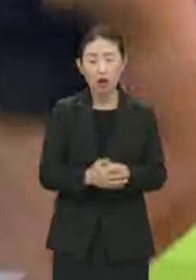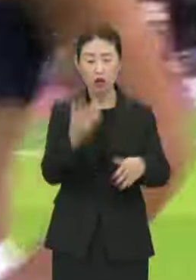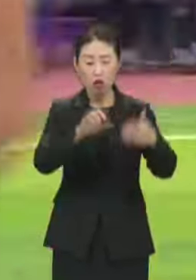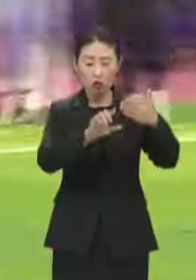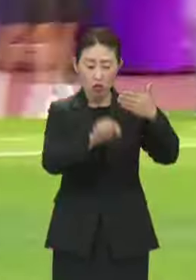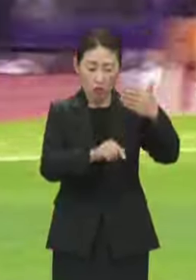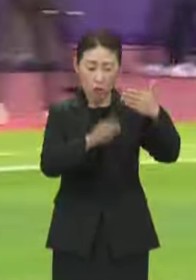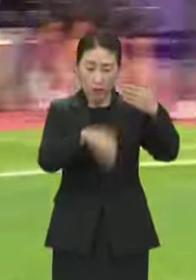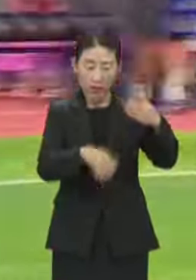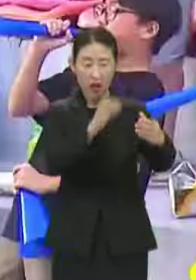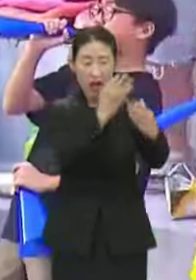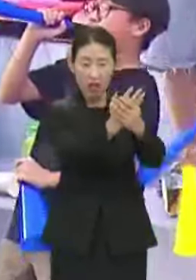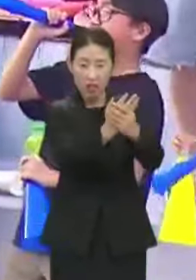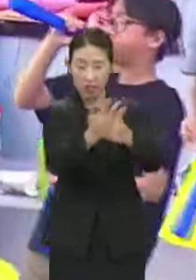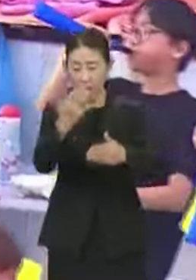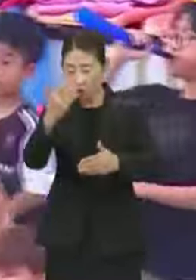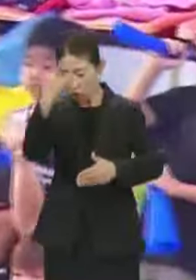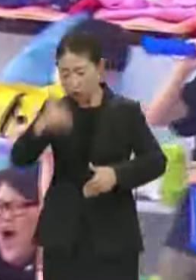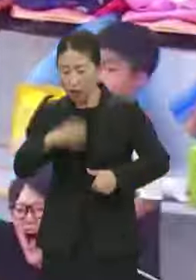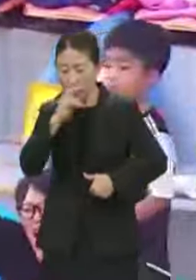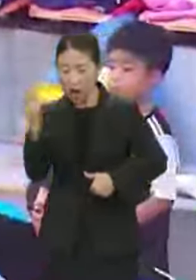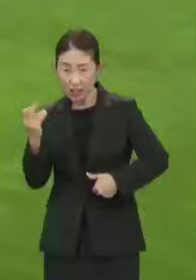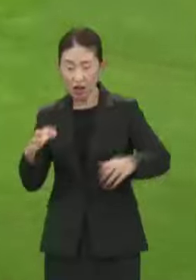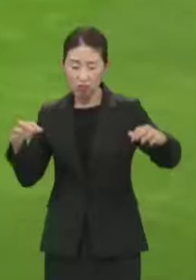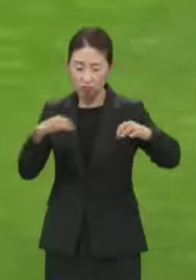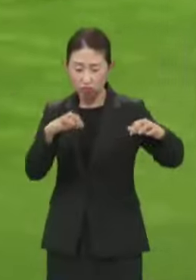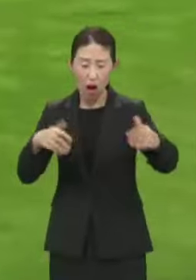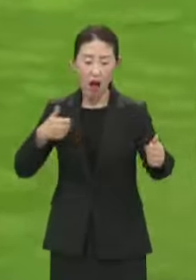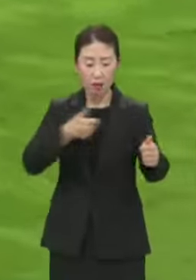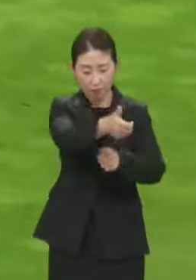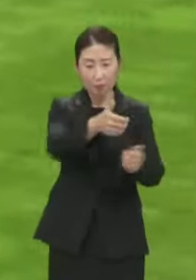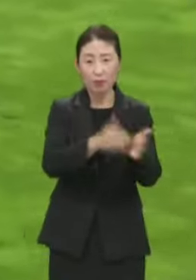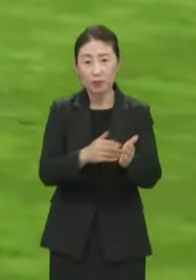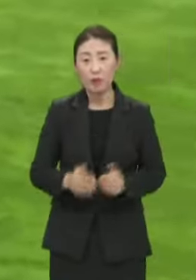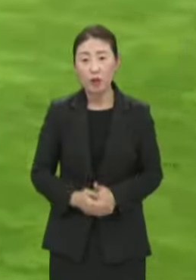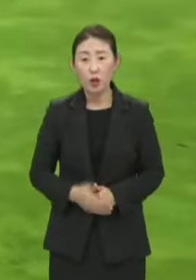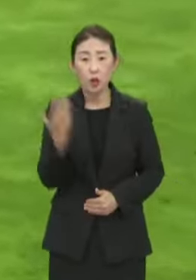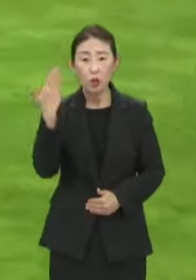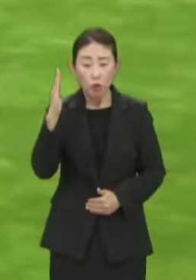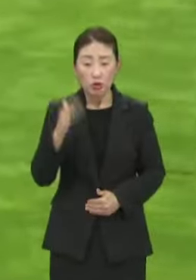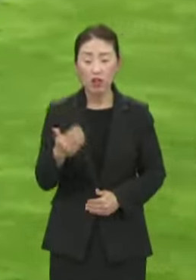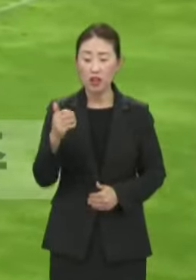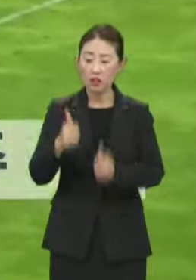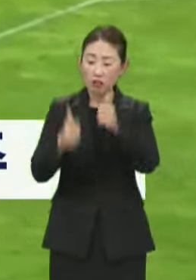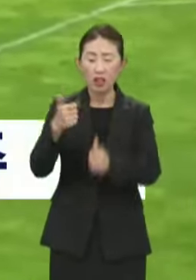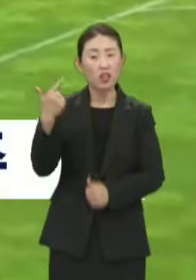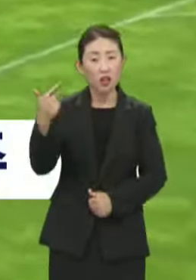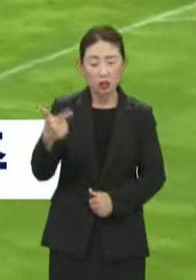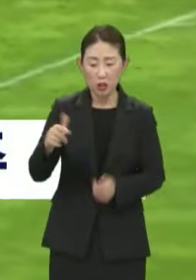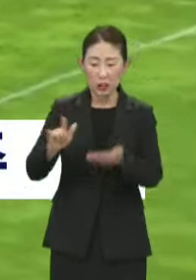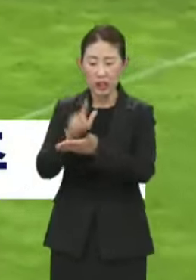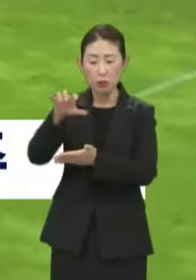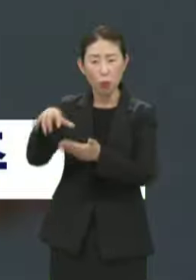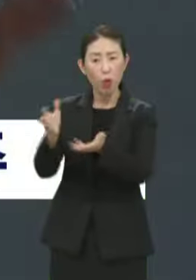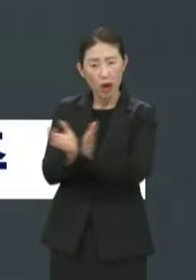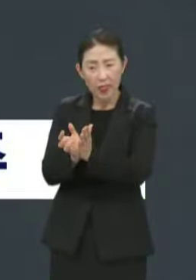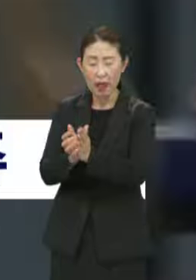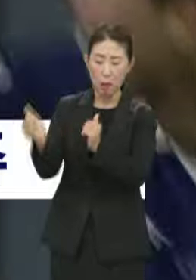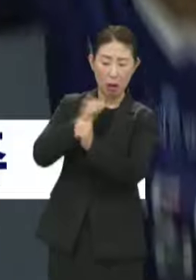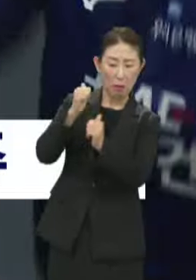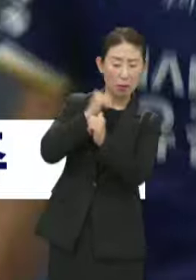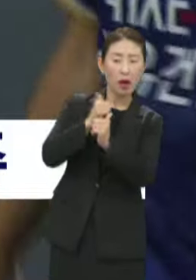1위 안양을 잡아낸 충남 아산FC의 상승세를 보여주는 골입니다. 최근 6경기에서 김포에게 일격을 당하긴